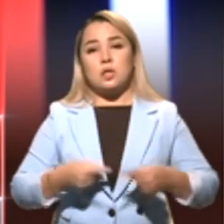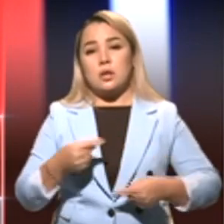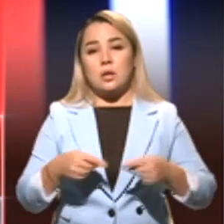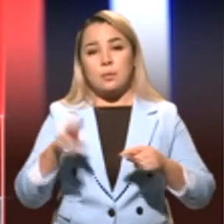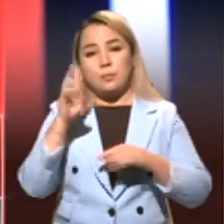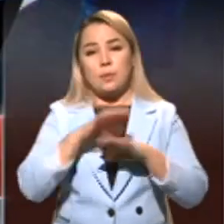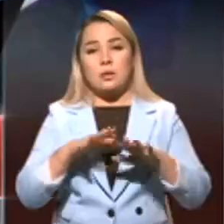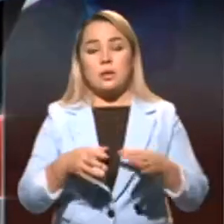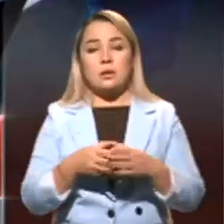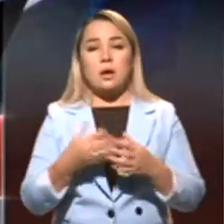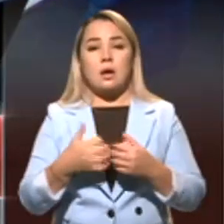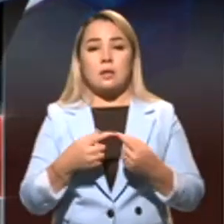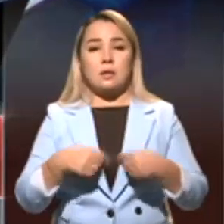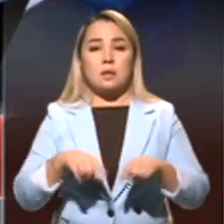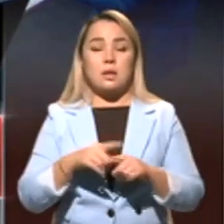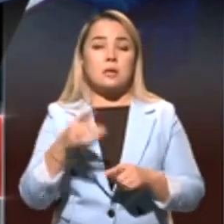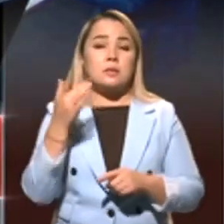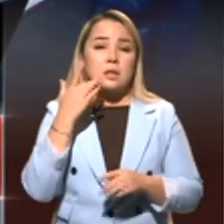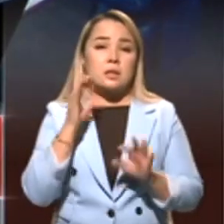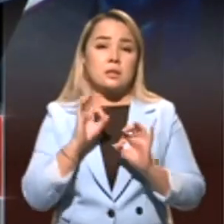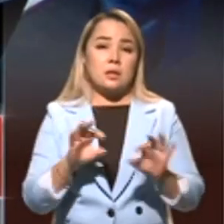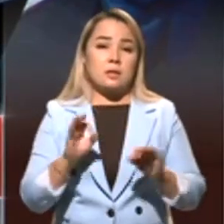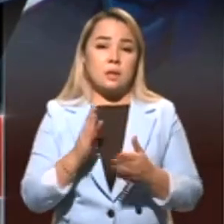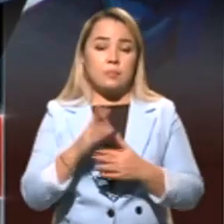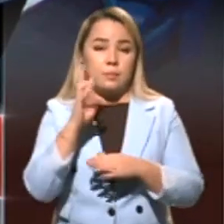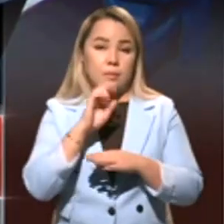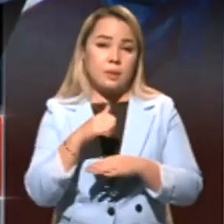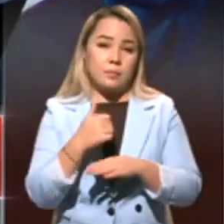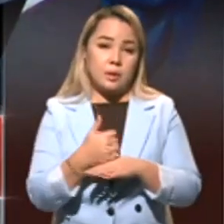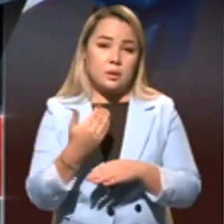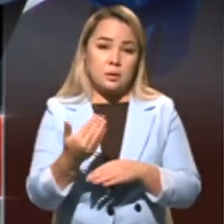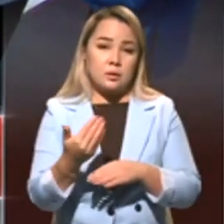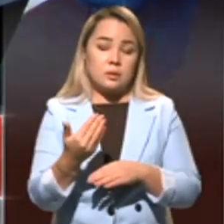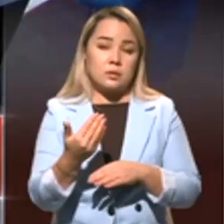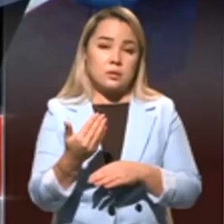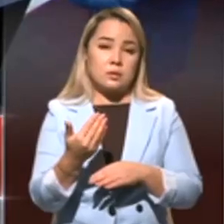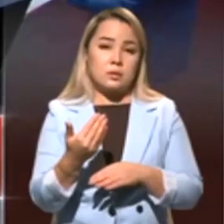болған мемлекеттердің арасында біз ылғи да мемлекет басшылығымыз